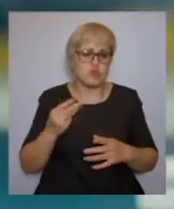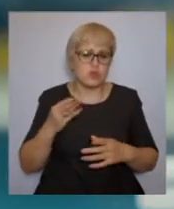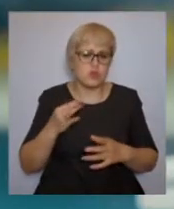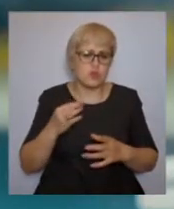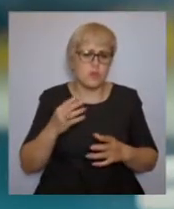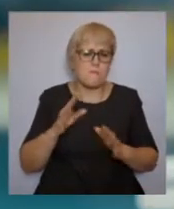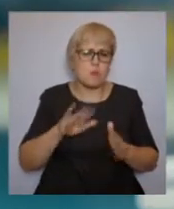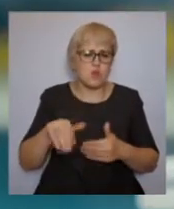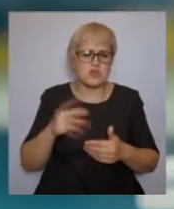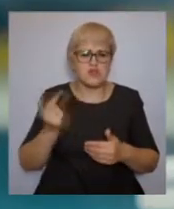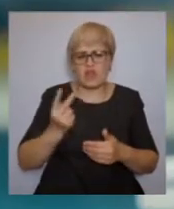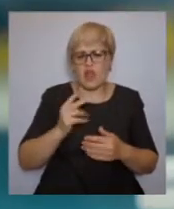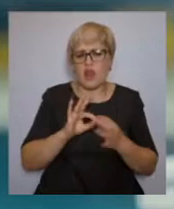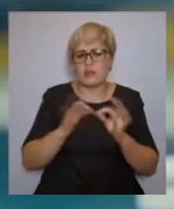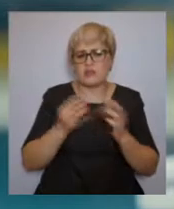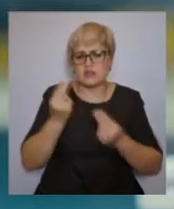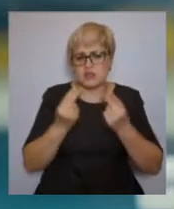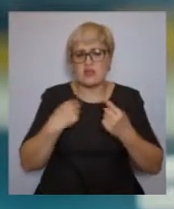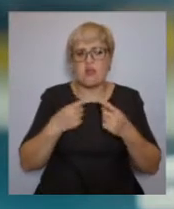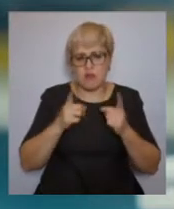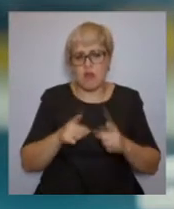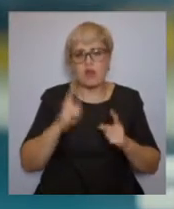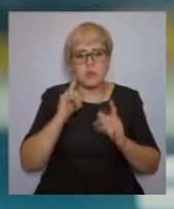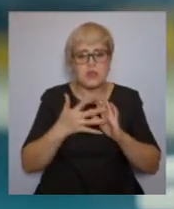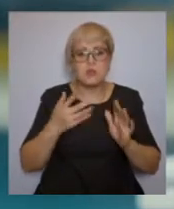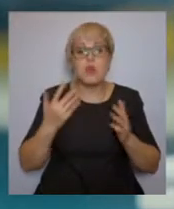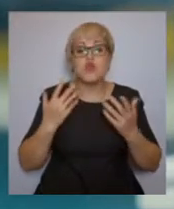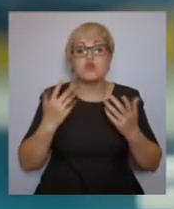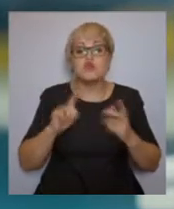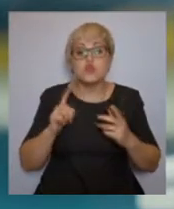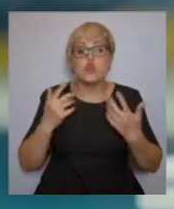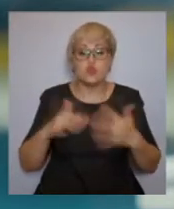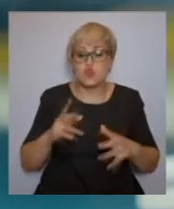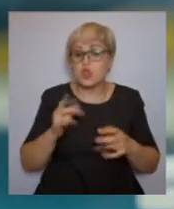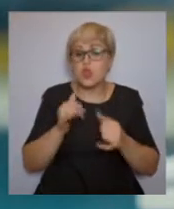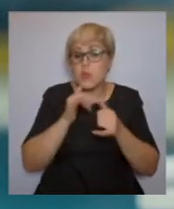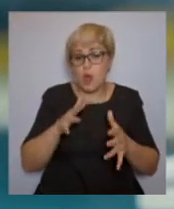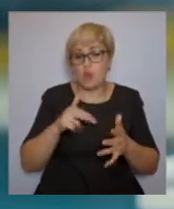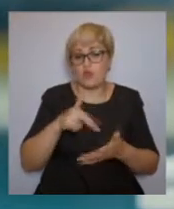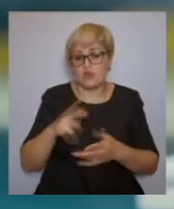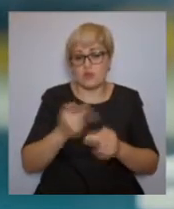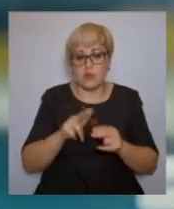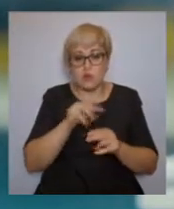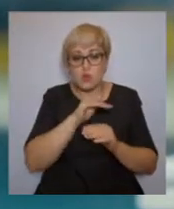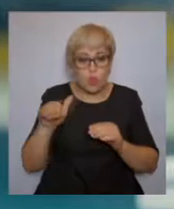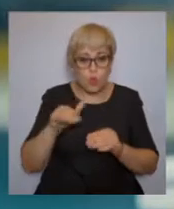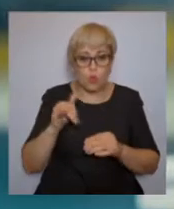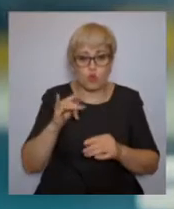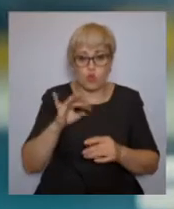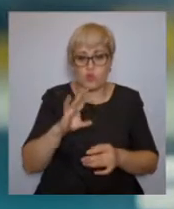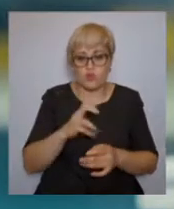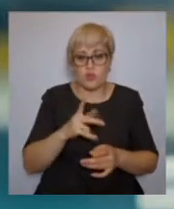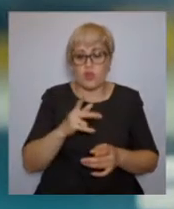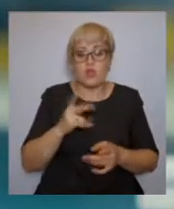уже где-то вот именно после старик олимпийских игр до 100 же я реально понимаю что я не могу выйти сама на тот уровень на котором я нахожу когда-то